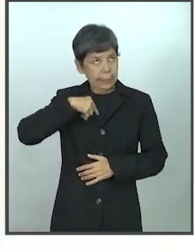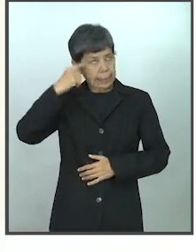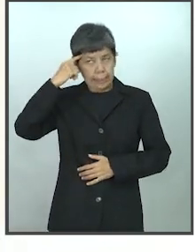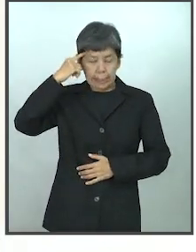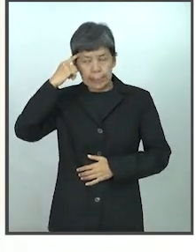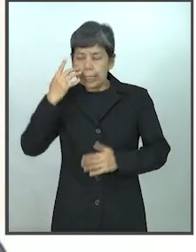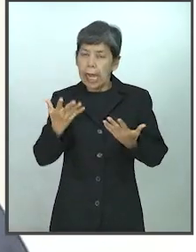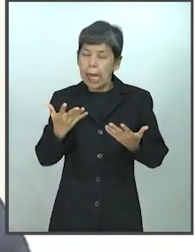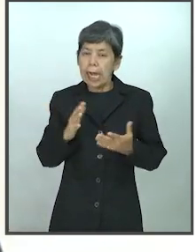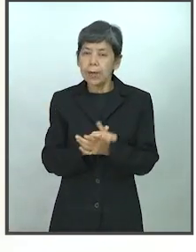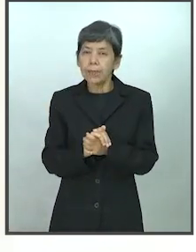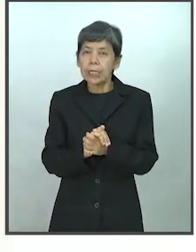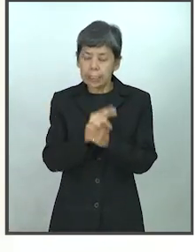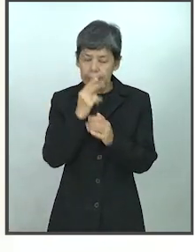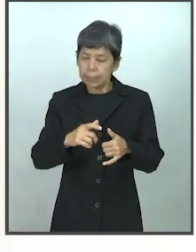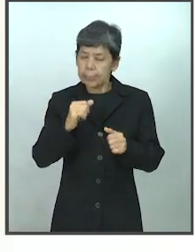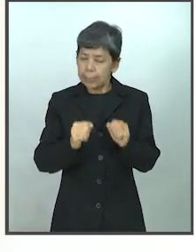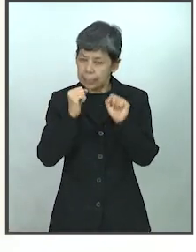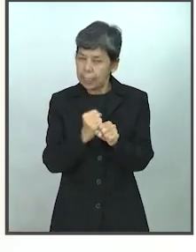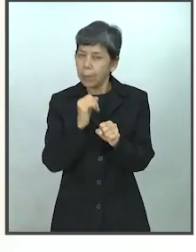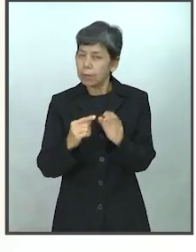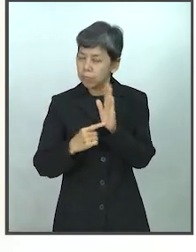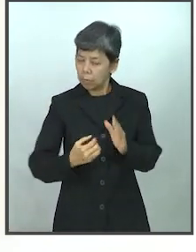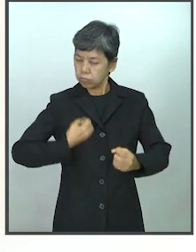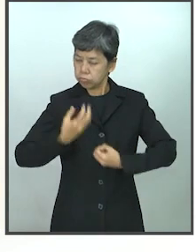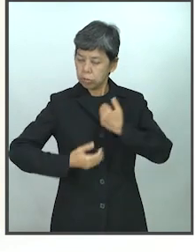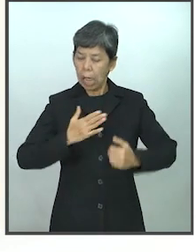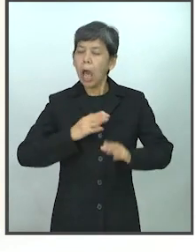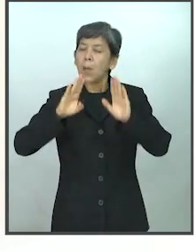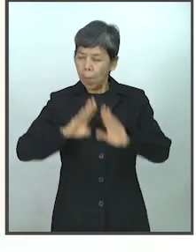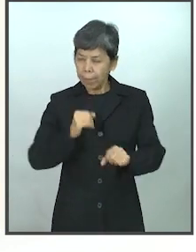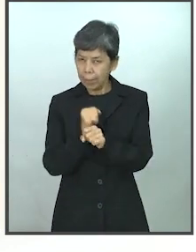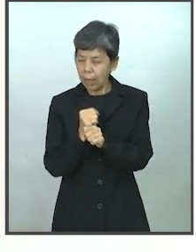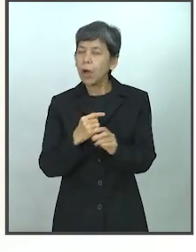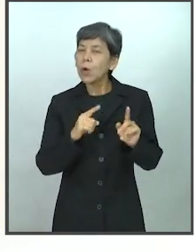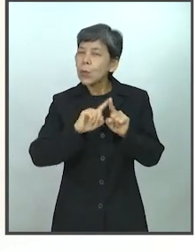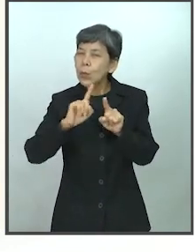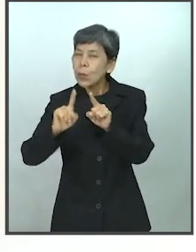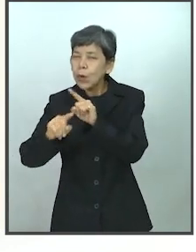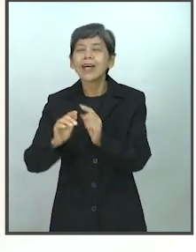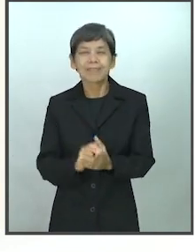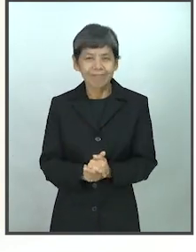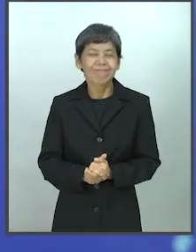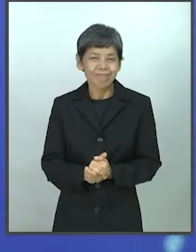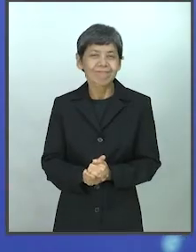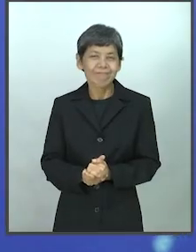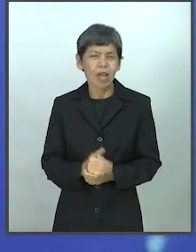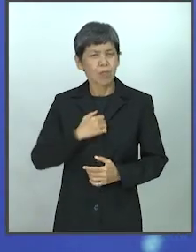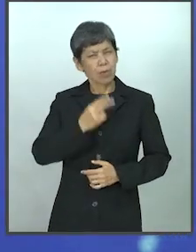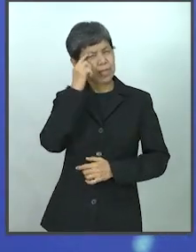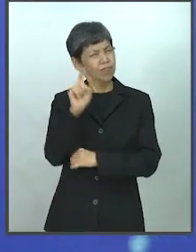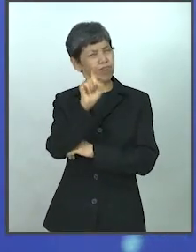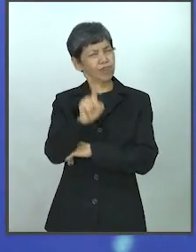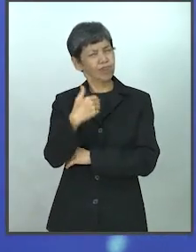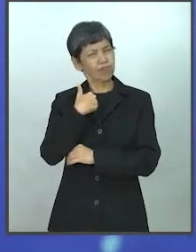าเลยแหละ ครับ อย่างเงี้ยอย่างเงี้ยนี่คนดี แล้วก็นำเสนอด้วยว่าคนดีเนี่ยมีหลายรูปแบบ ใช่ ถูกต้องไหมฮะ ใช่ ที่ผมสงสั